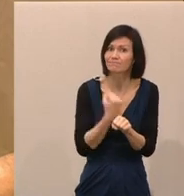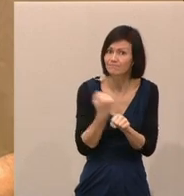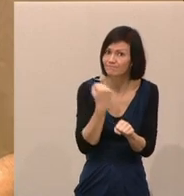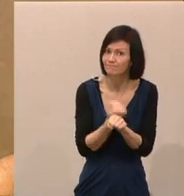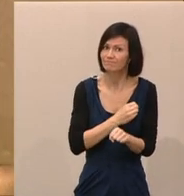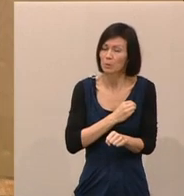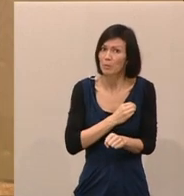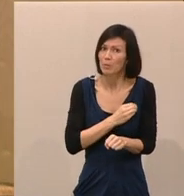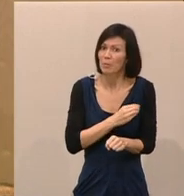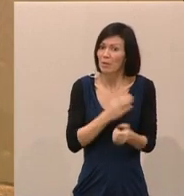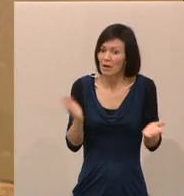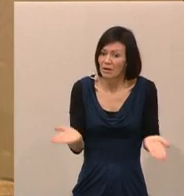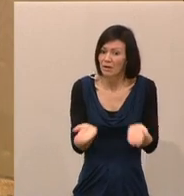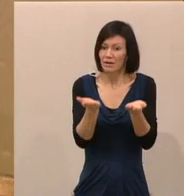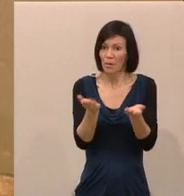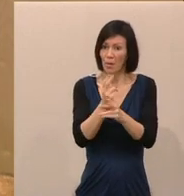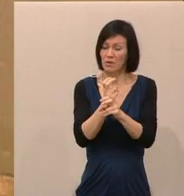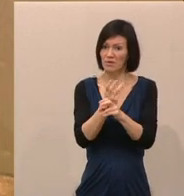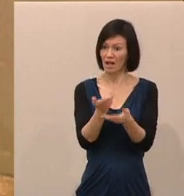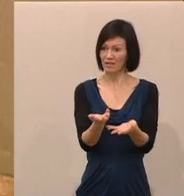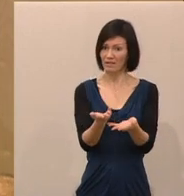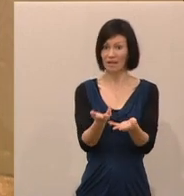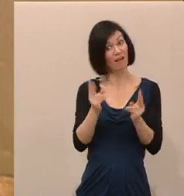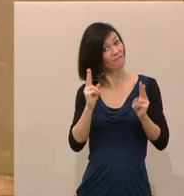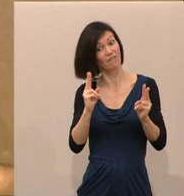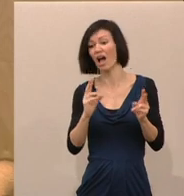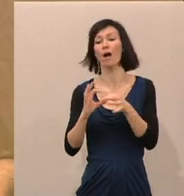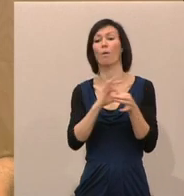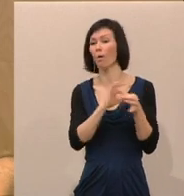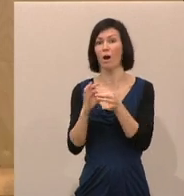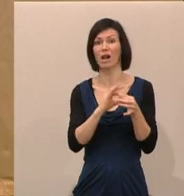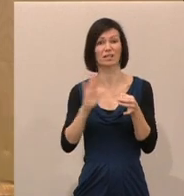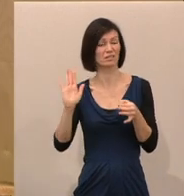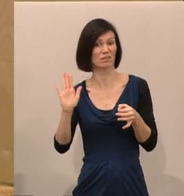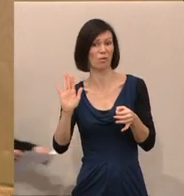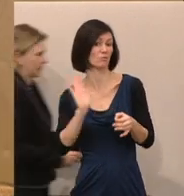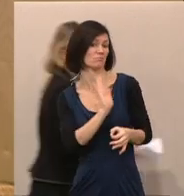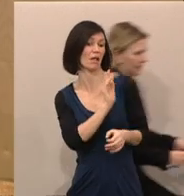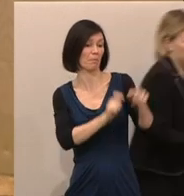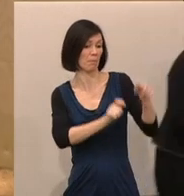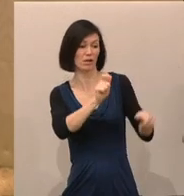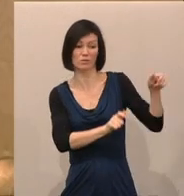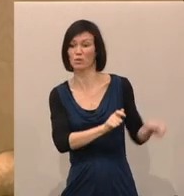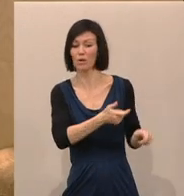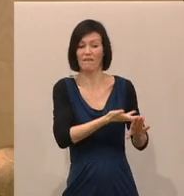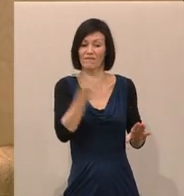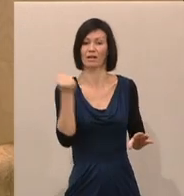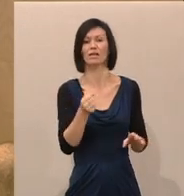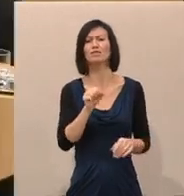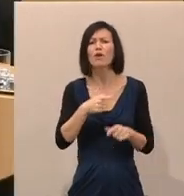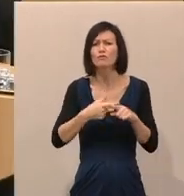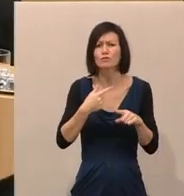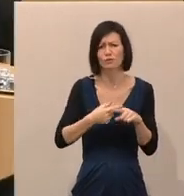haben Sie, Ihre Koalition, in Wahrheit den Kampf angesagt. 12-Stunden-Tag, 60-Stunden-Woche,